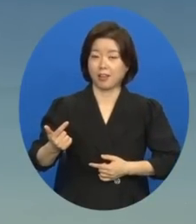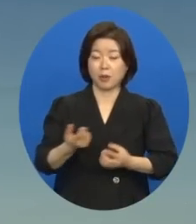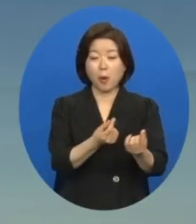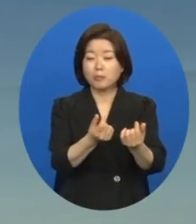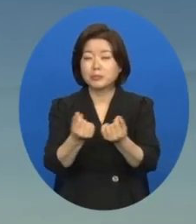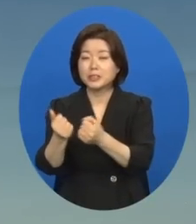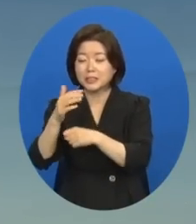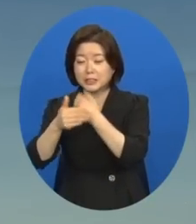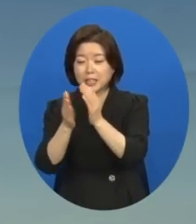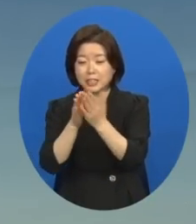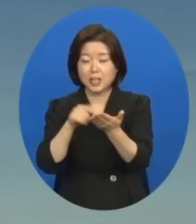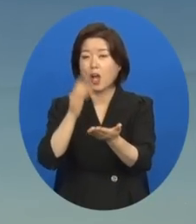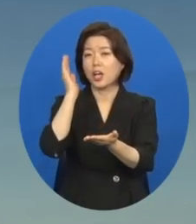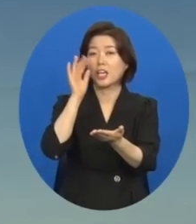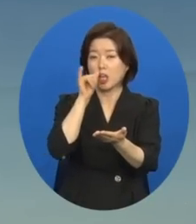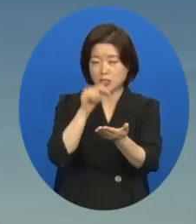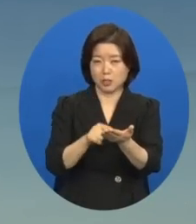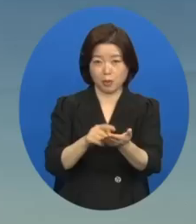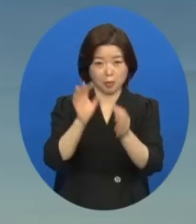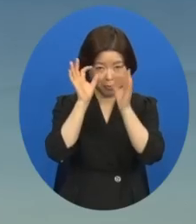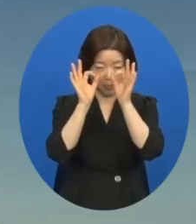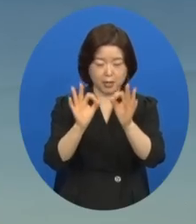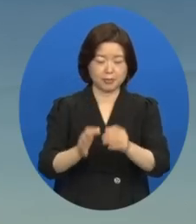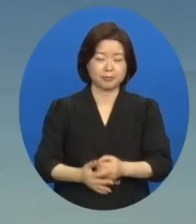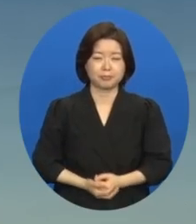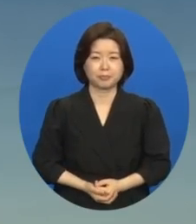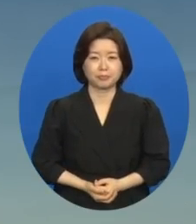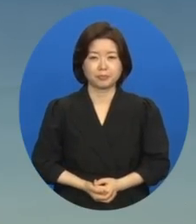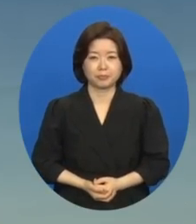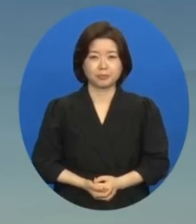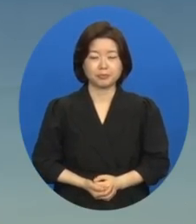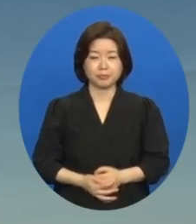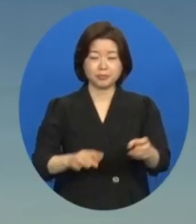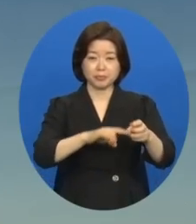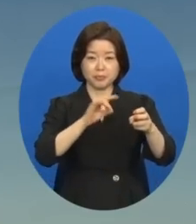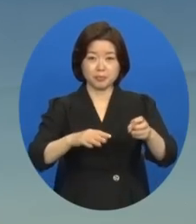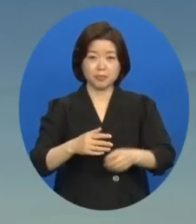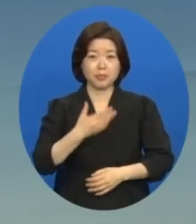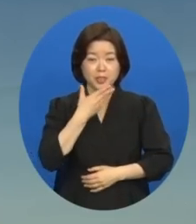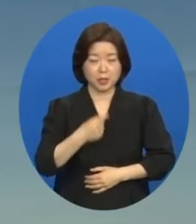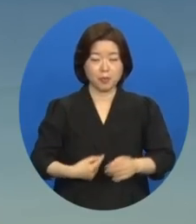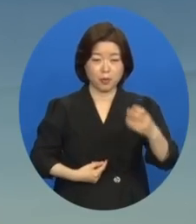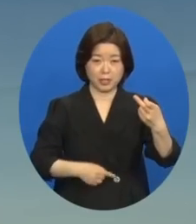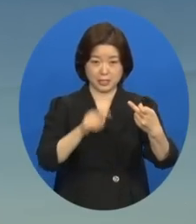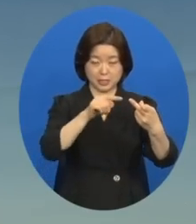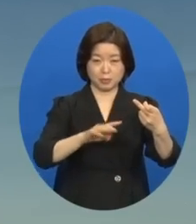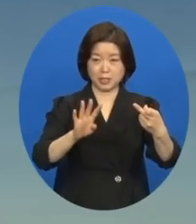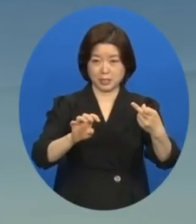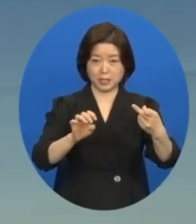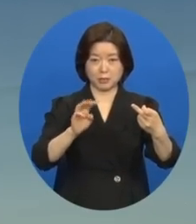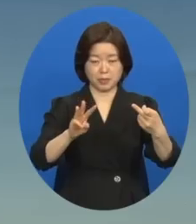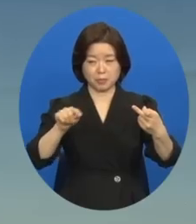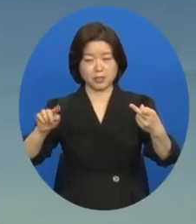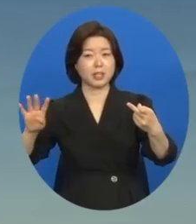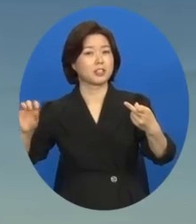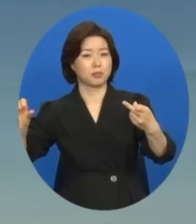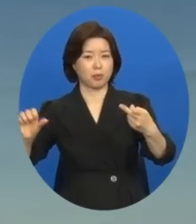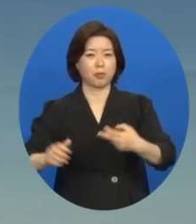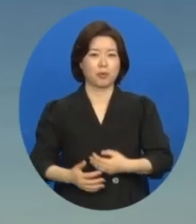이야기가 성경에도 들어있어요. 한번 보실까요? 마태복음 12장 43절에서 45절